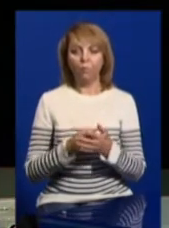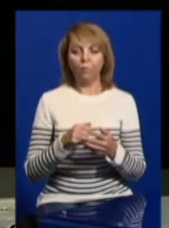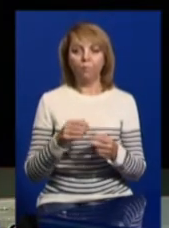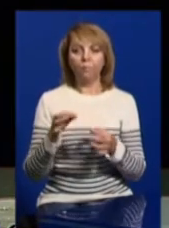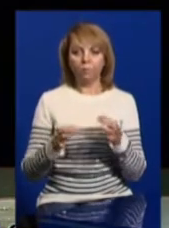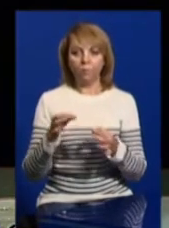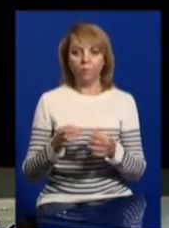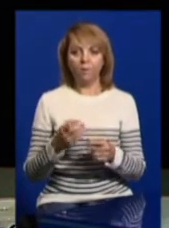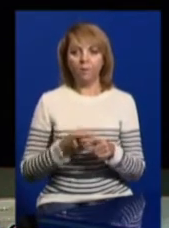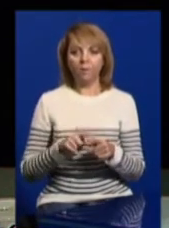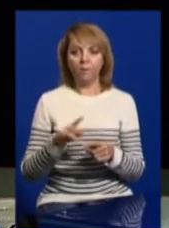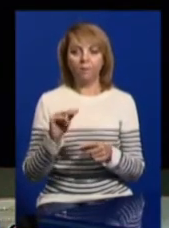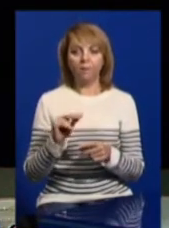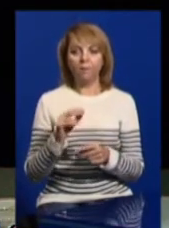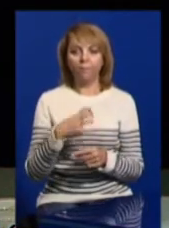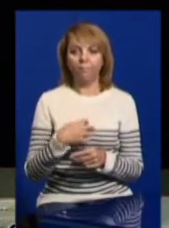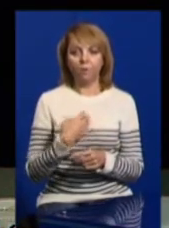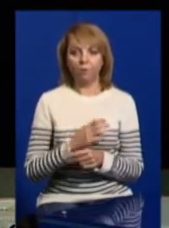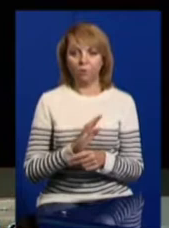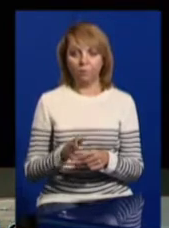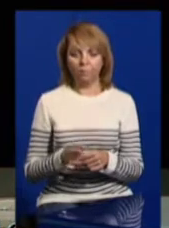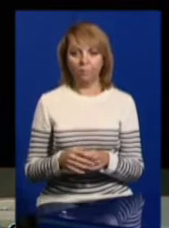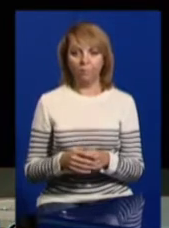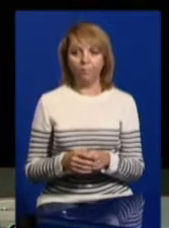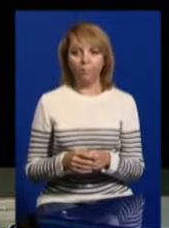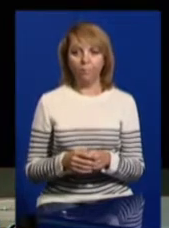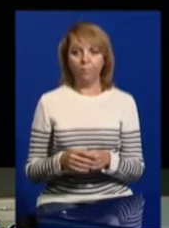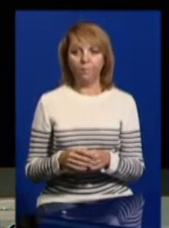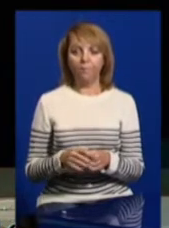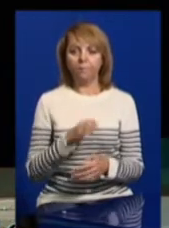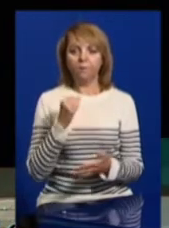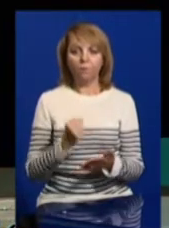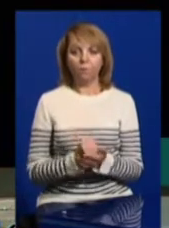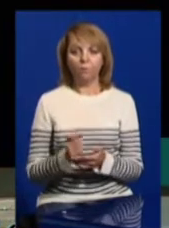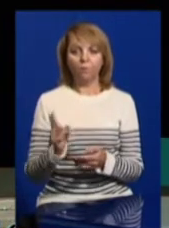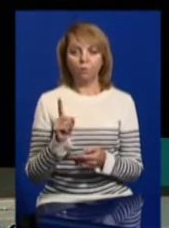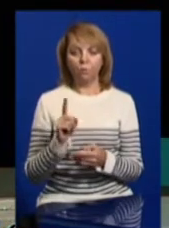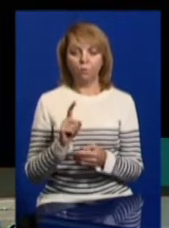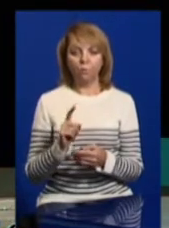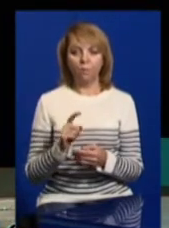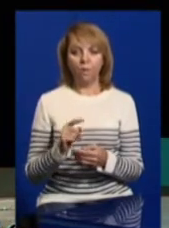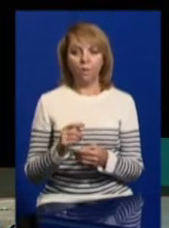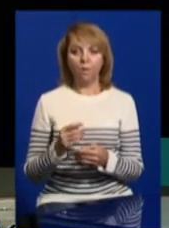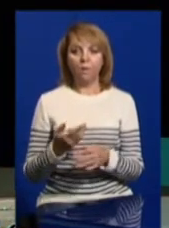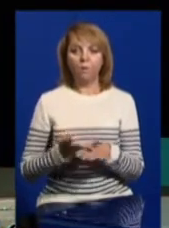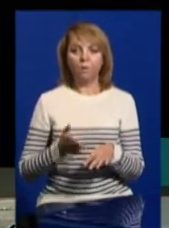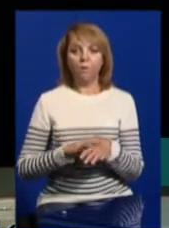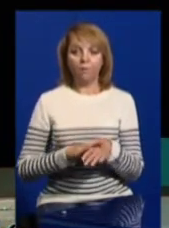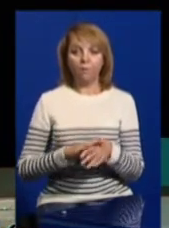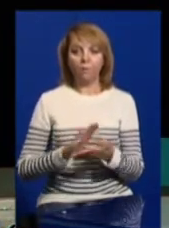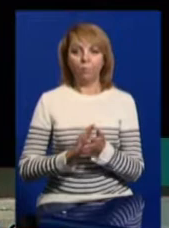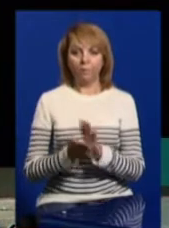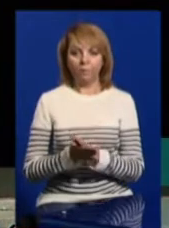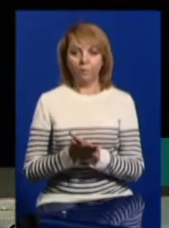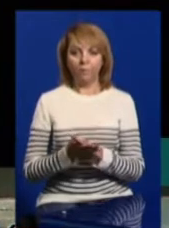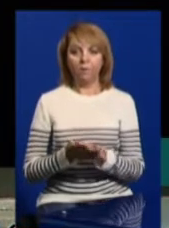це не відіграє ніякої ролі. Тобто встановлено, що обтяжувальна обставина, обставина, що